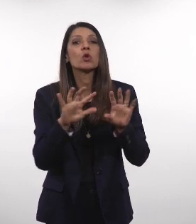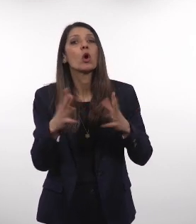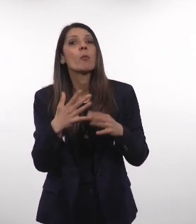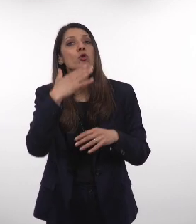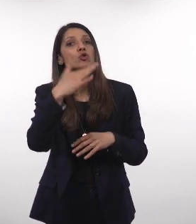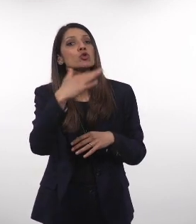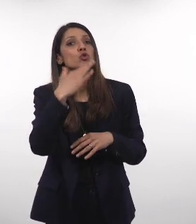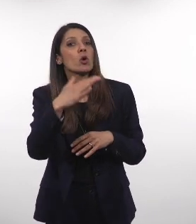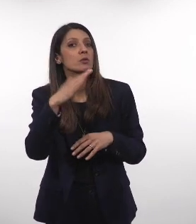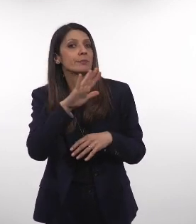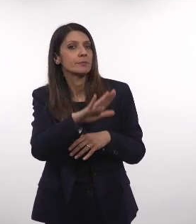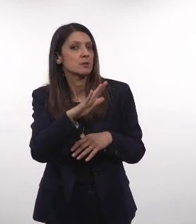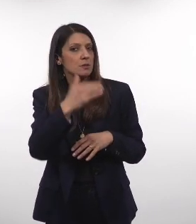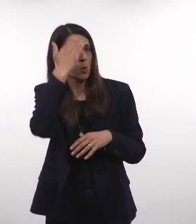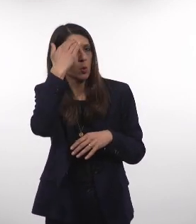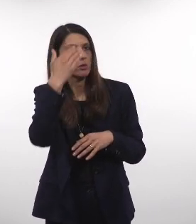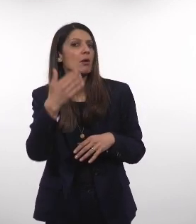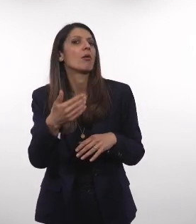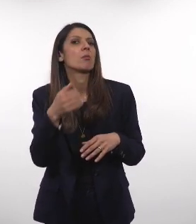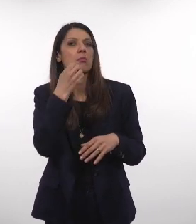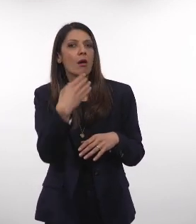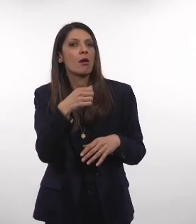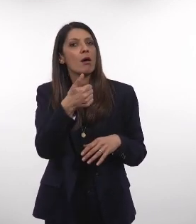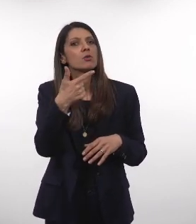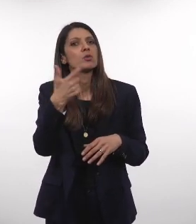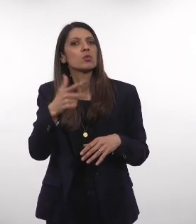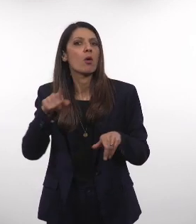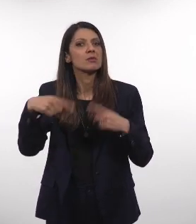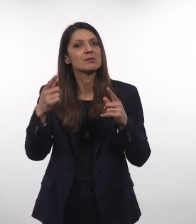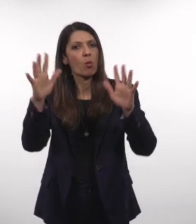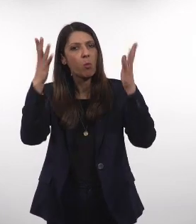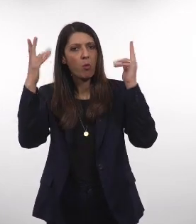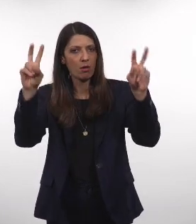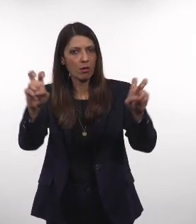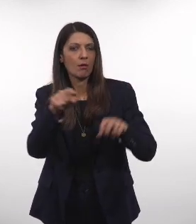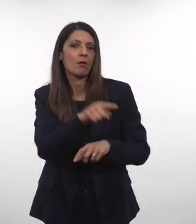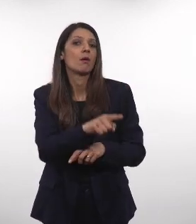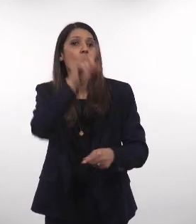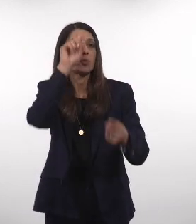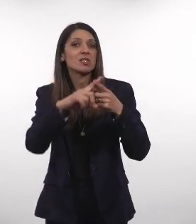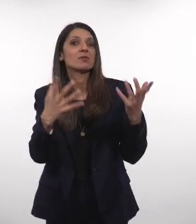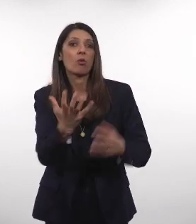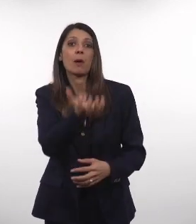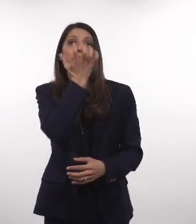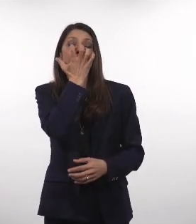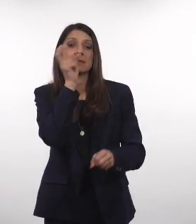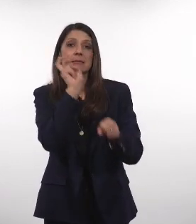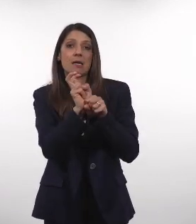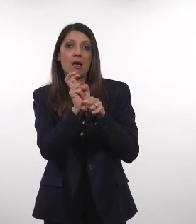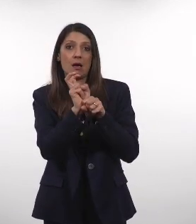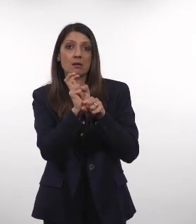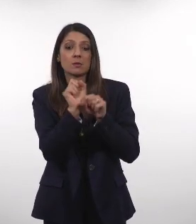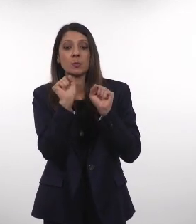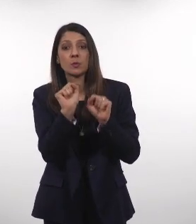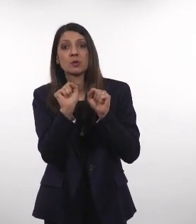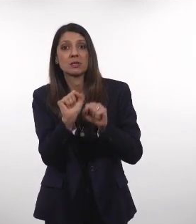comptine qu'il connaît bien, 1, 2, 3, nous irons au bois. Le but étant qu'il puisse garder le masque pendant, si possible,